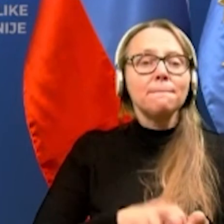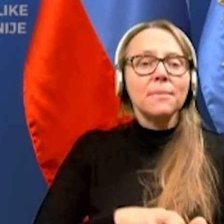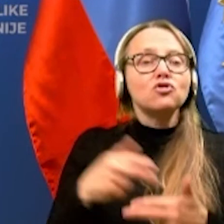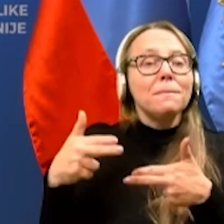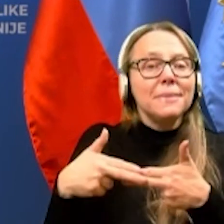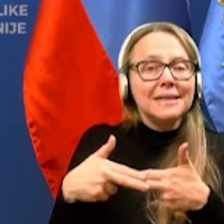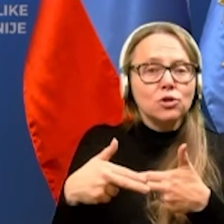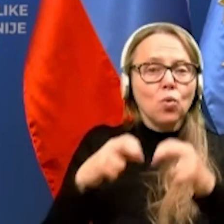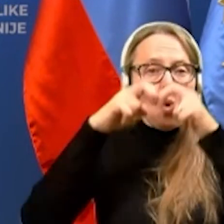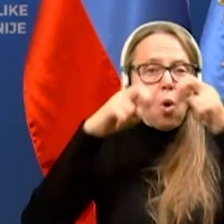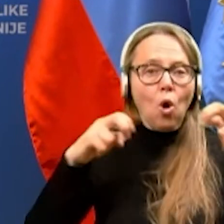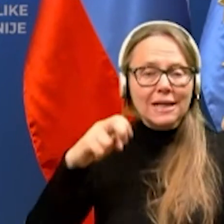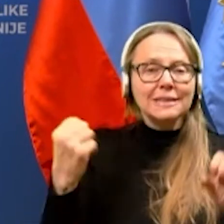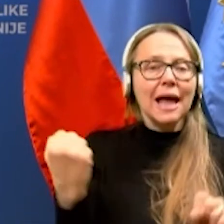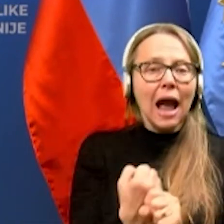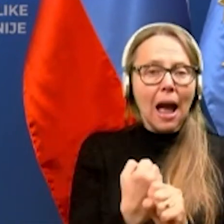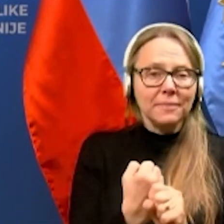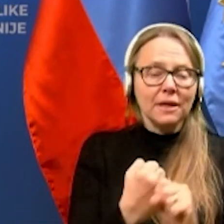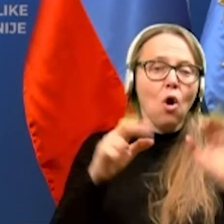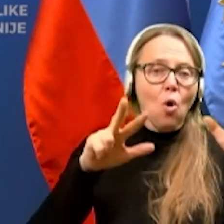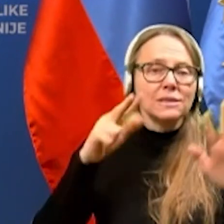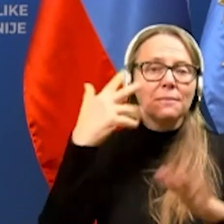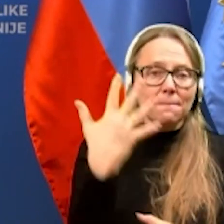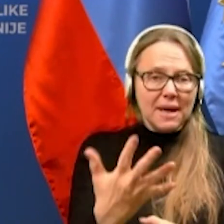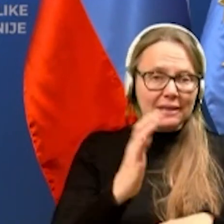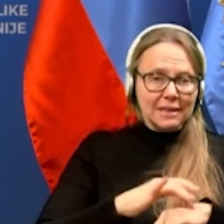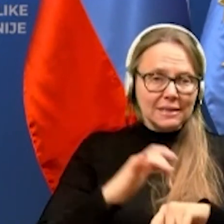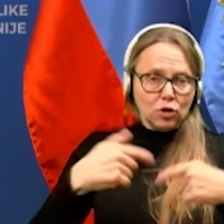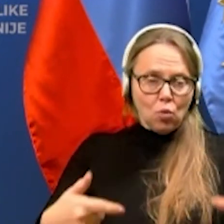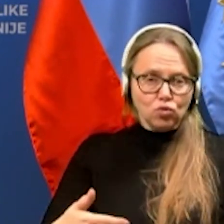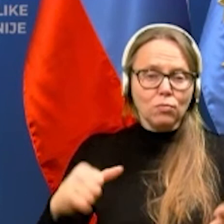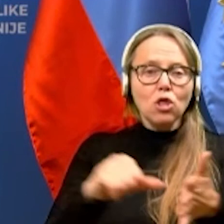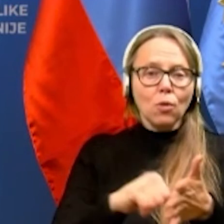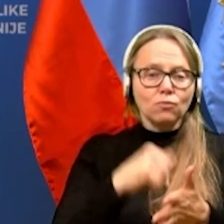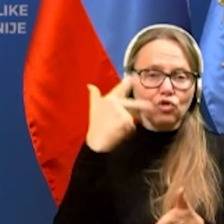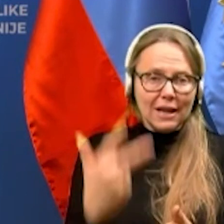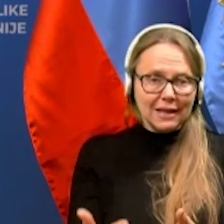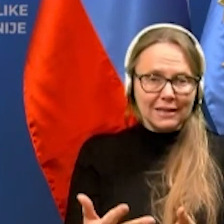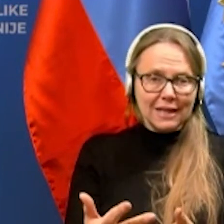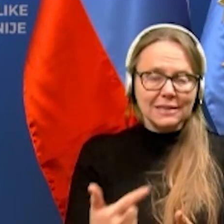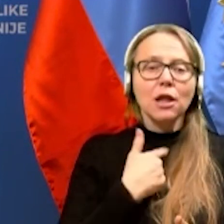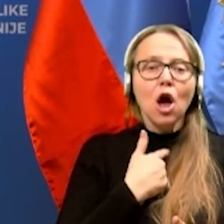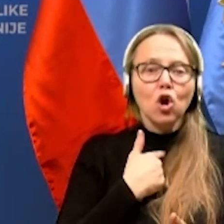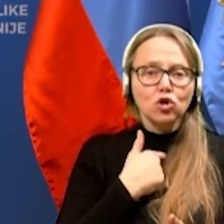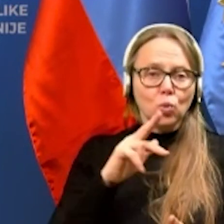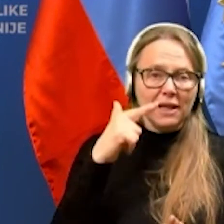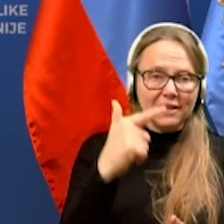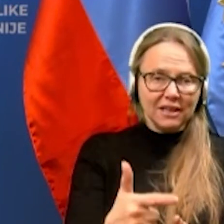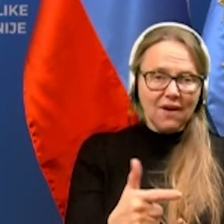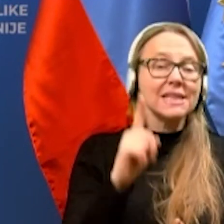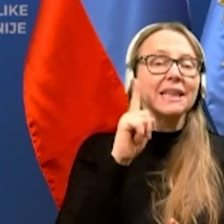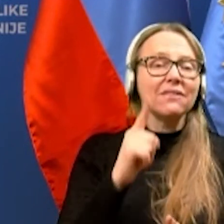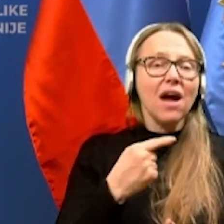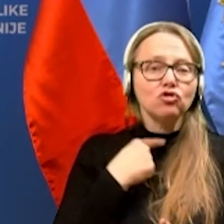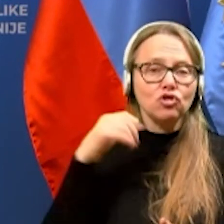blizu Gorenjske, Kamnik kar 58 okužb, Domžale 30, Grosuplje 23, Ivančna